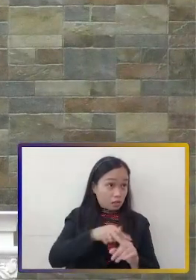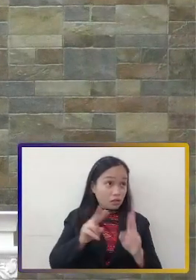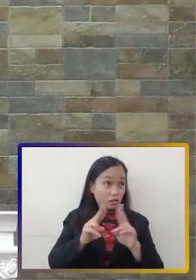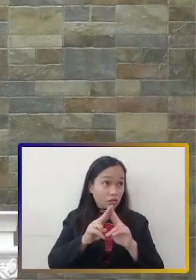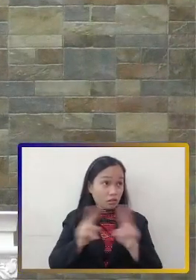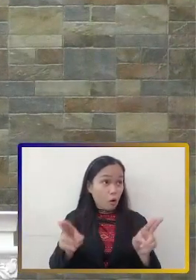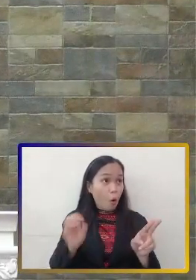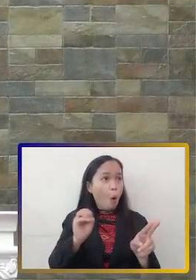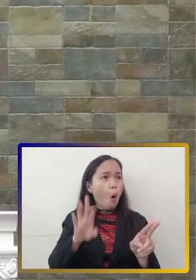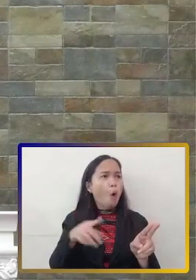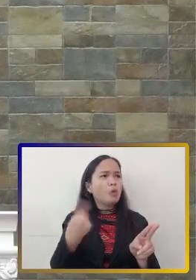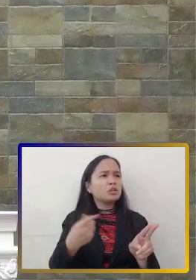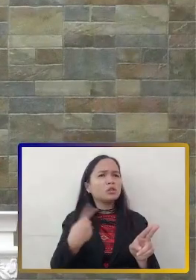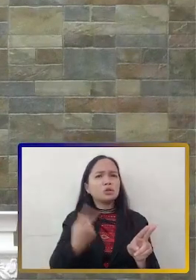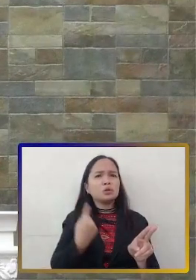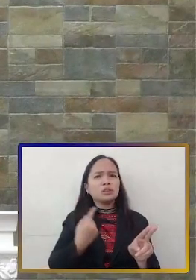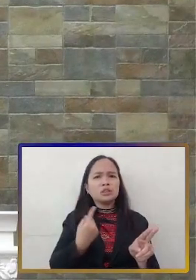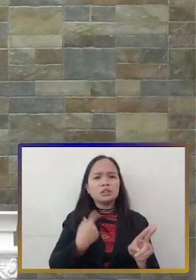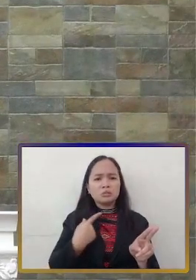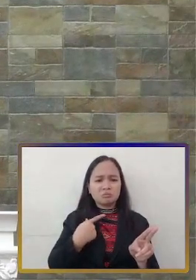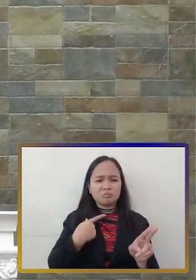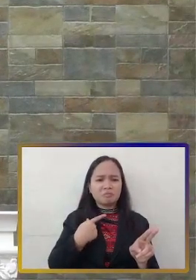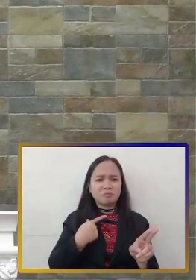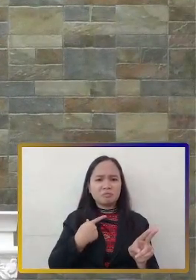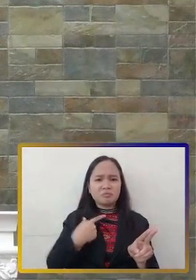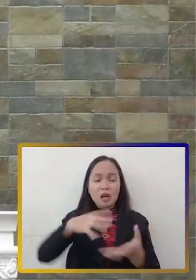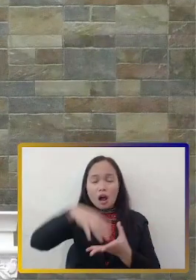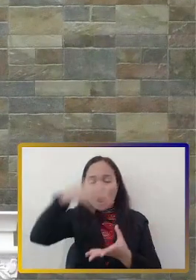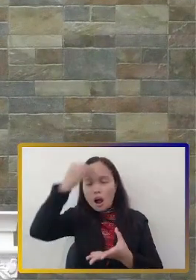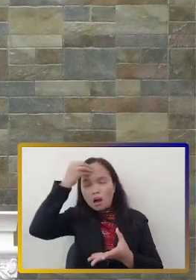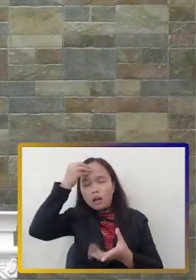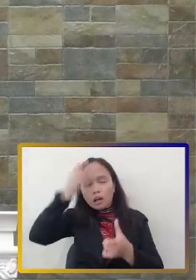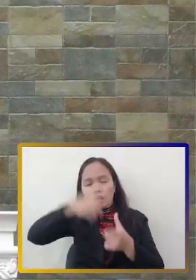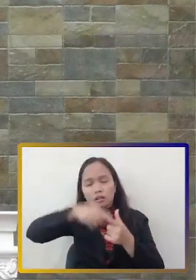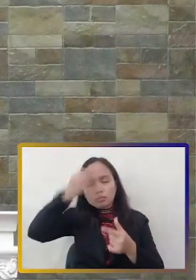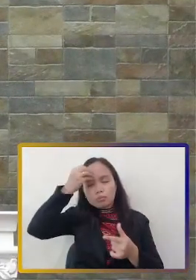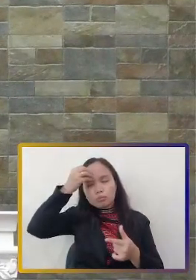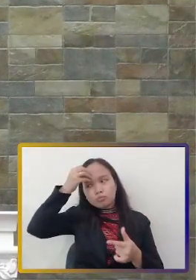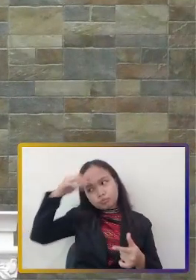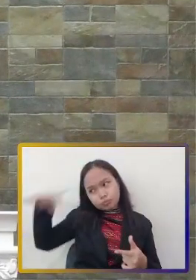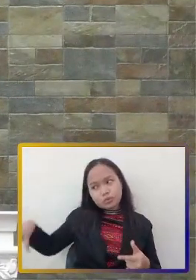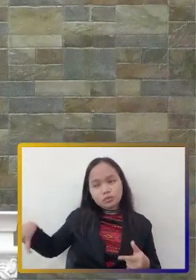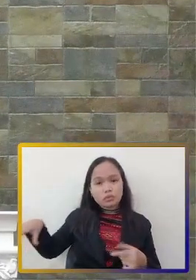O pinatutukan niyo lamang sa ibon at iniiwanan niyo pag alis niyo rito?